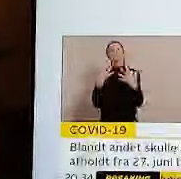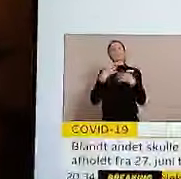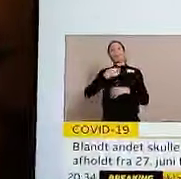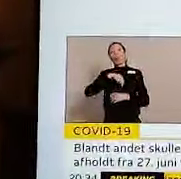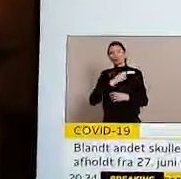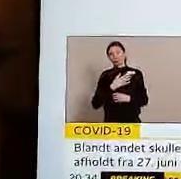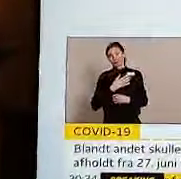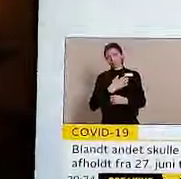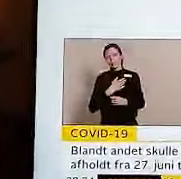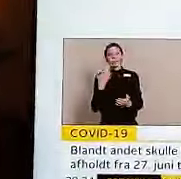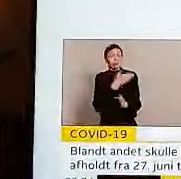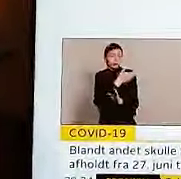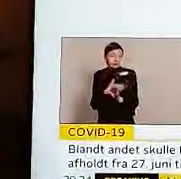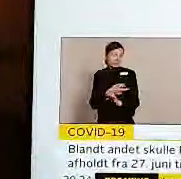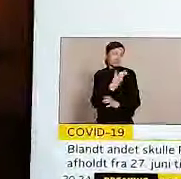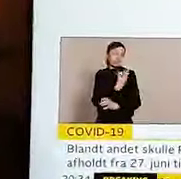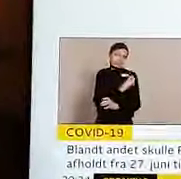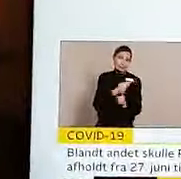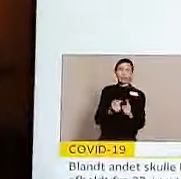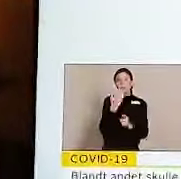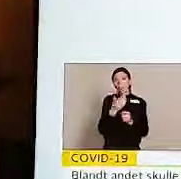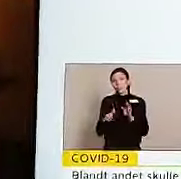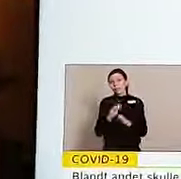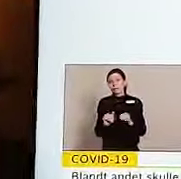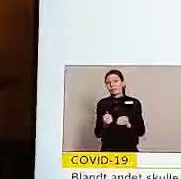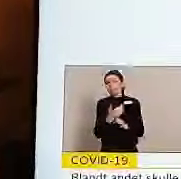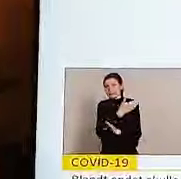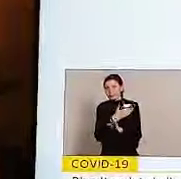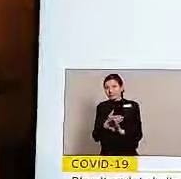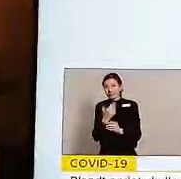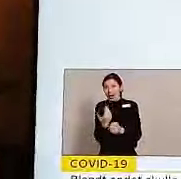حتى يعني اللي قدرنا يعني نتوصل إلى